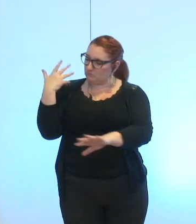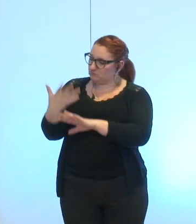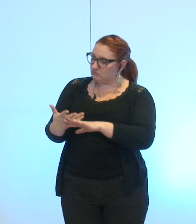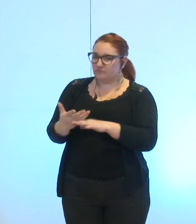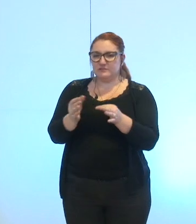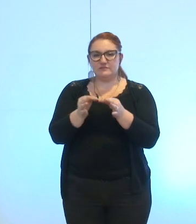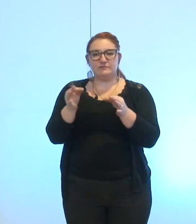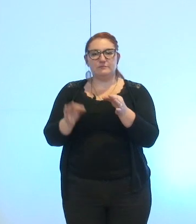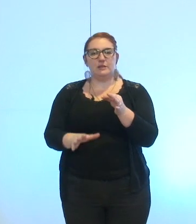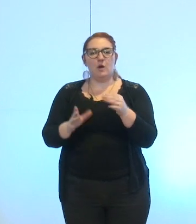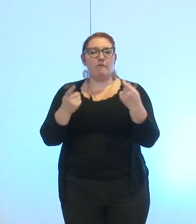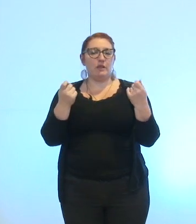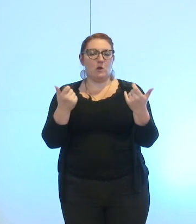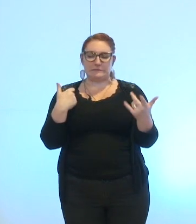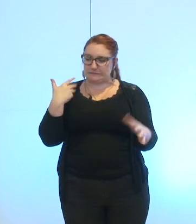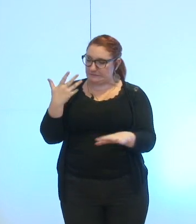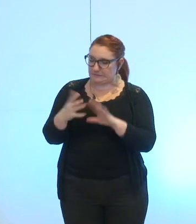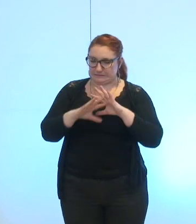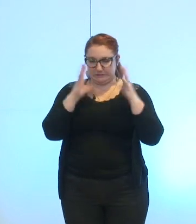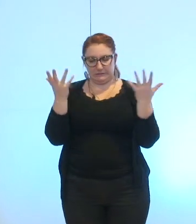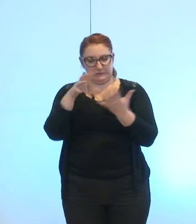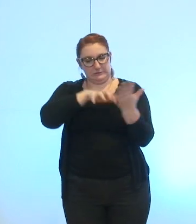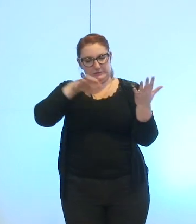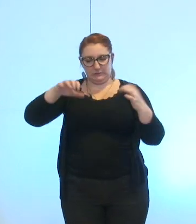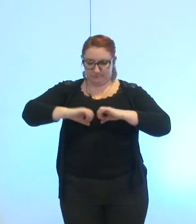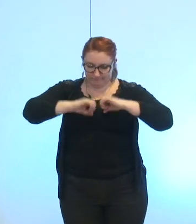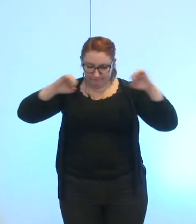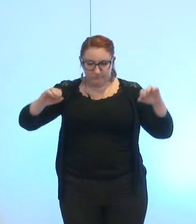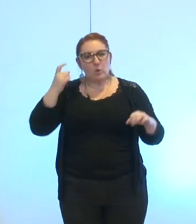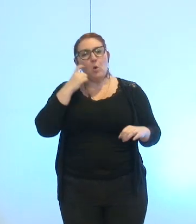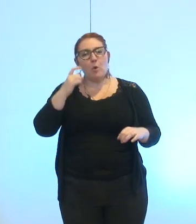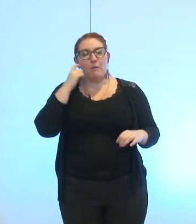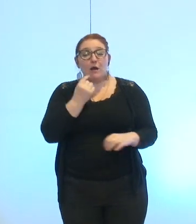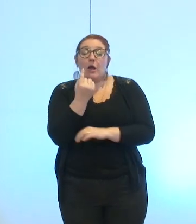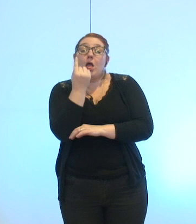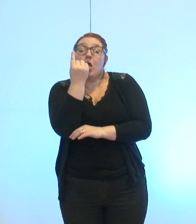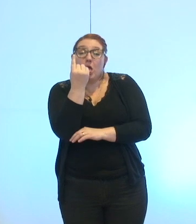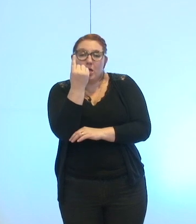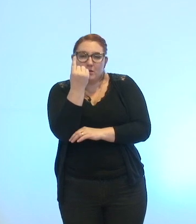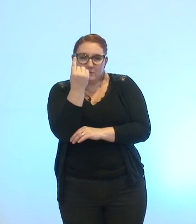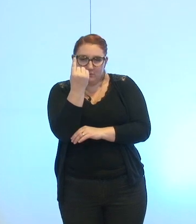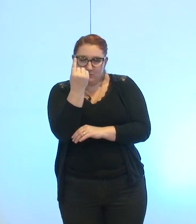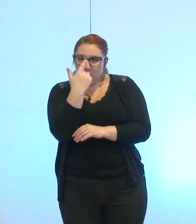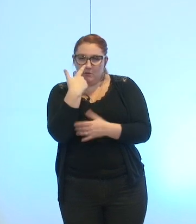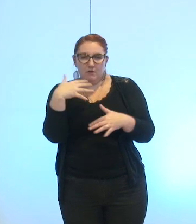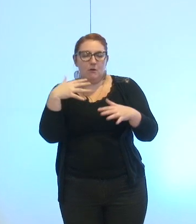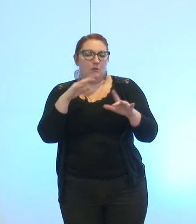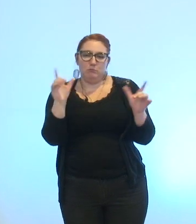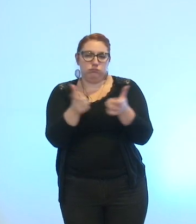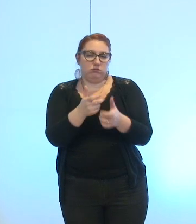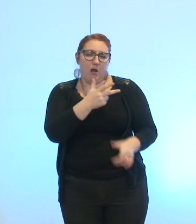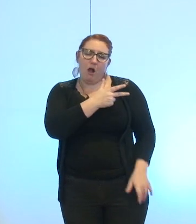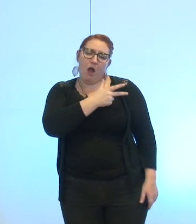financière on s'aperçoit que par certains aspect notamment un c'est encore plus grave il y a